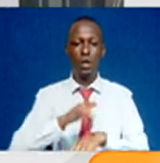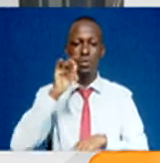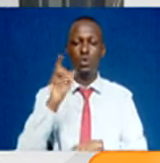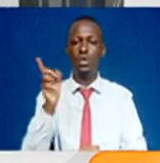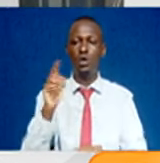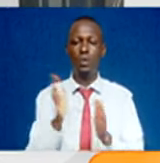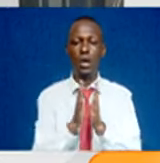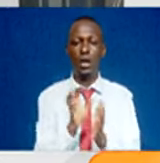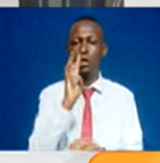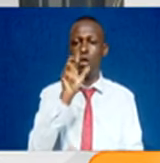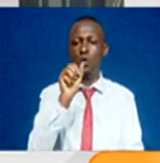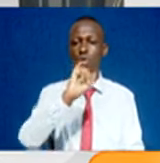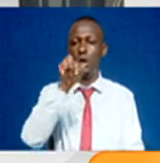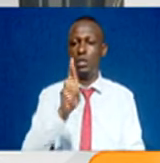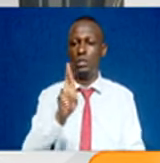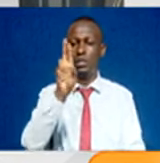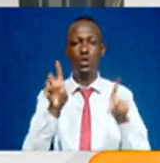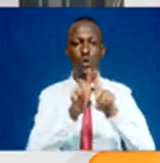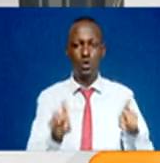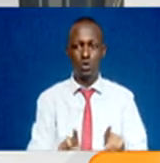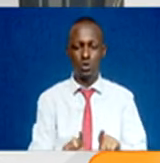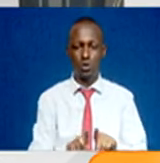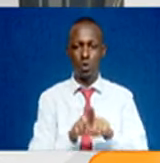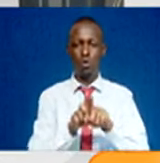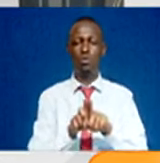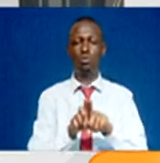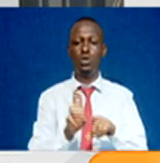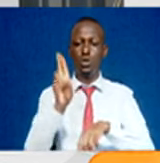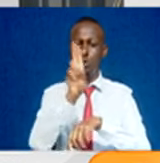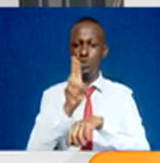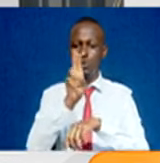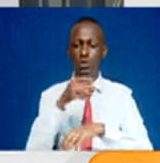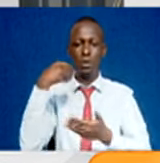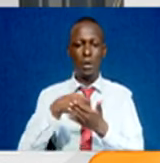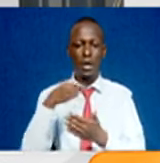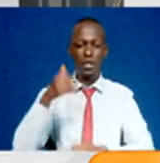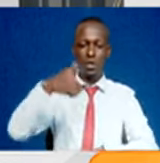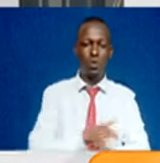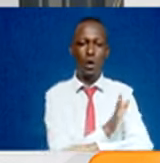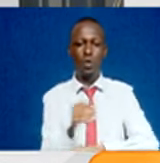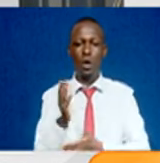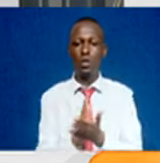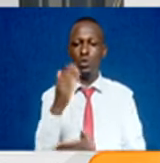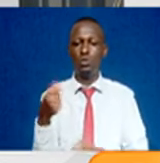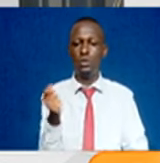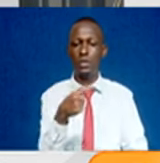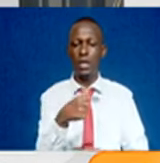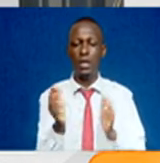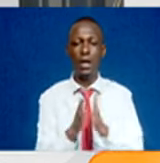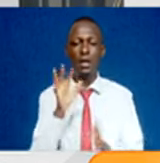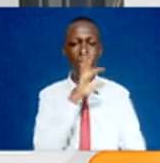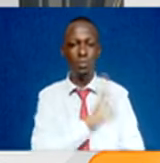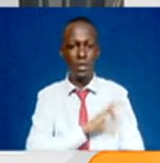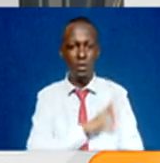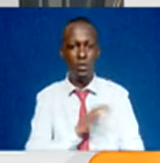na Wajir vilevile zina viwango vya juu zaidi vya utumizi mbaya wa fedha kupitia mishahara na marupurupu